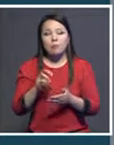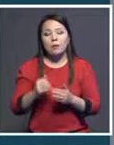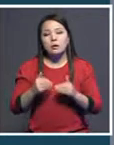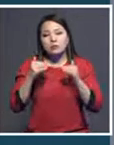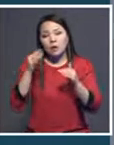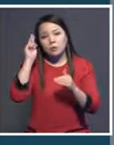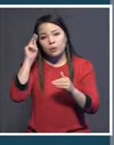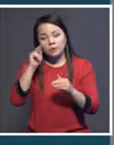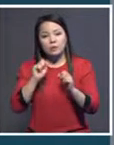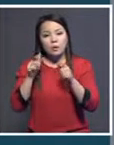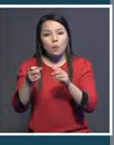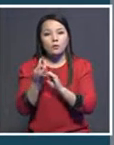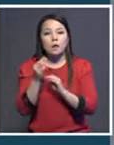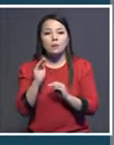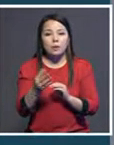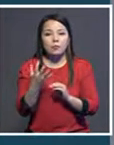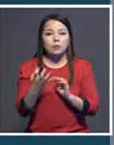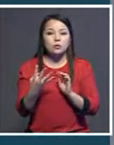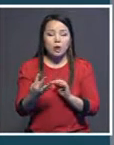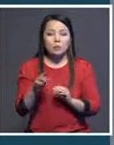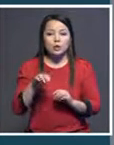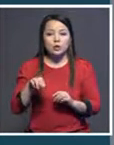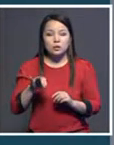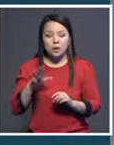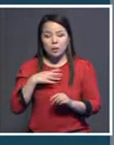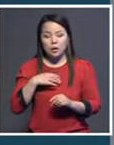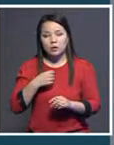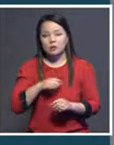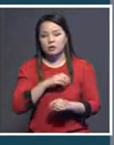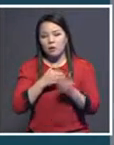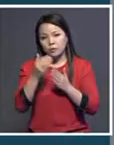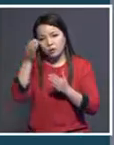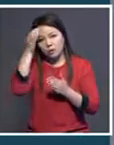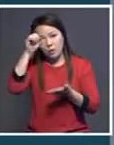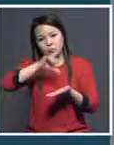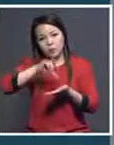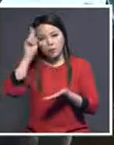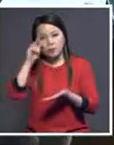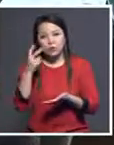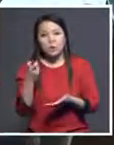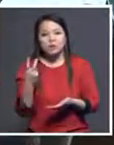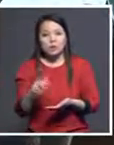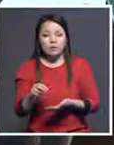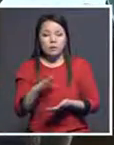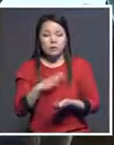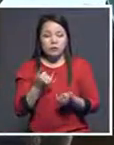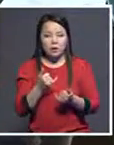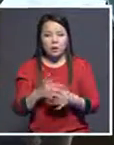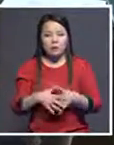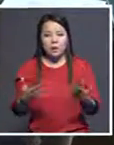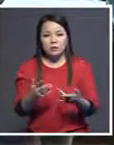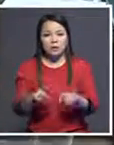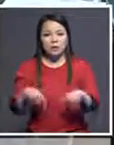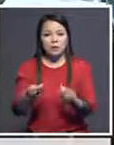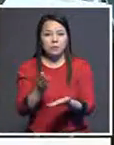магистратураға 12504, PhD докторантурада оқу үшін 2200-ден астам грант бөлінді. Қорғаныс күштері